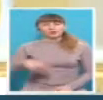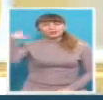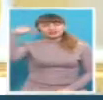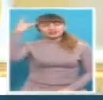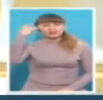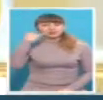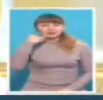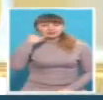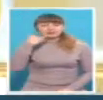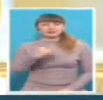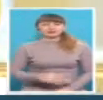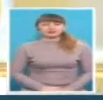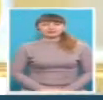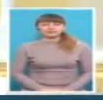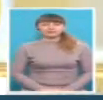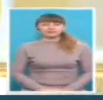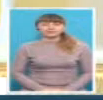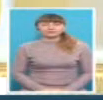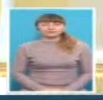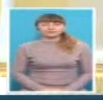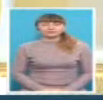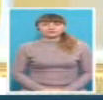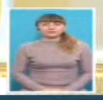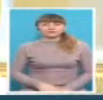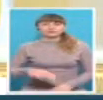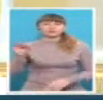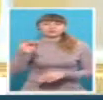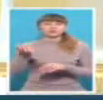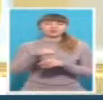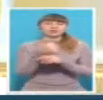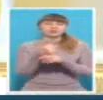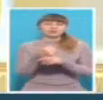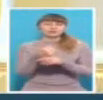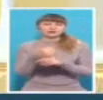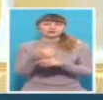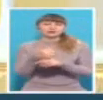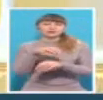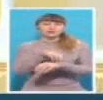Әбішұлы Назарбаевтың Қазақстан халқына арнаған қазақстандықтардың әл-ауқатының өсуі, табыс пен тұрмыс